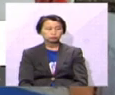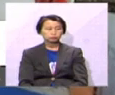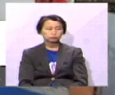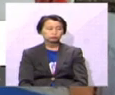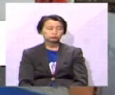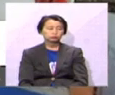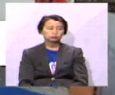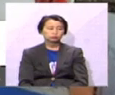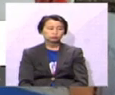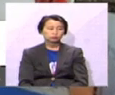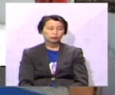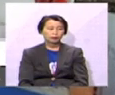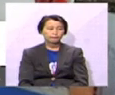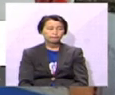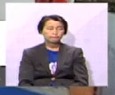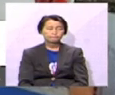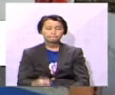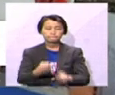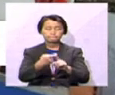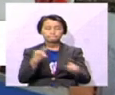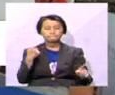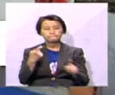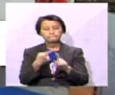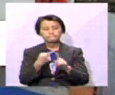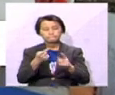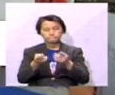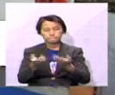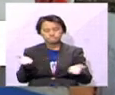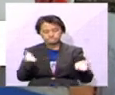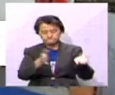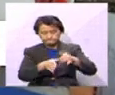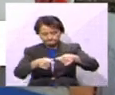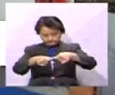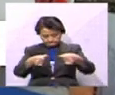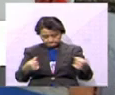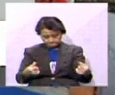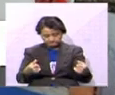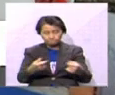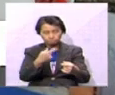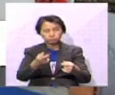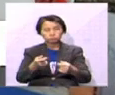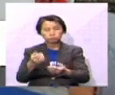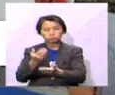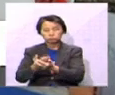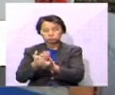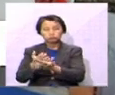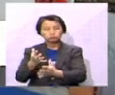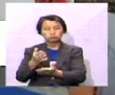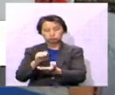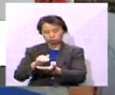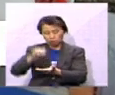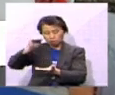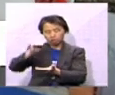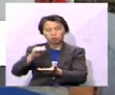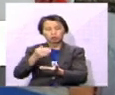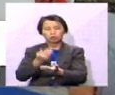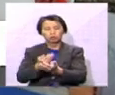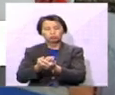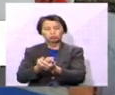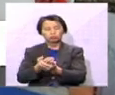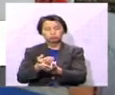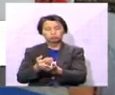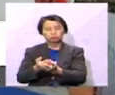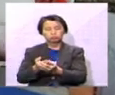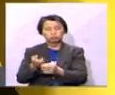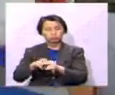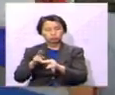Hasil benda ni daripada segi packaging tu berubah, maknanya hasil tu meningkat. Lepas tu saya